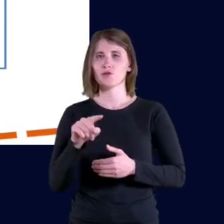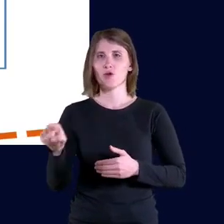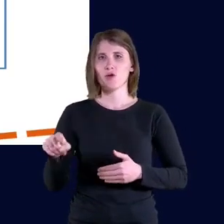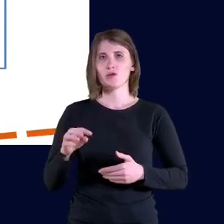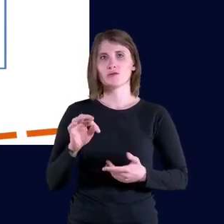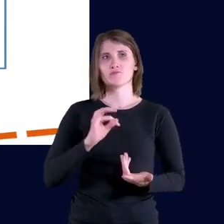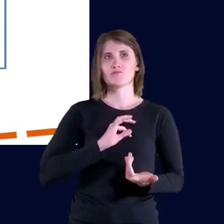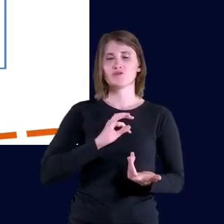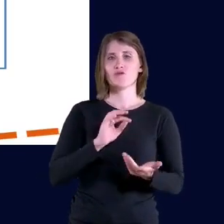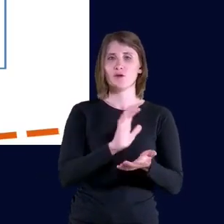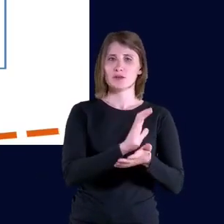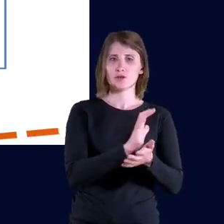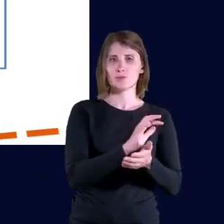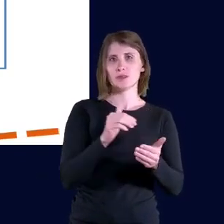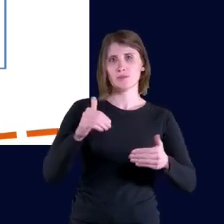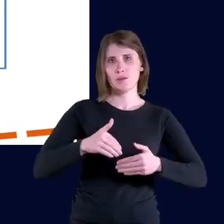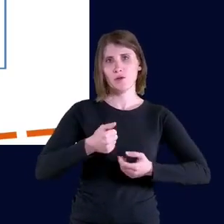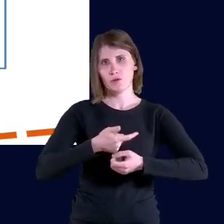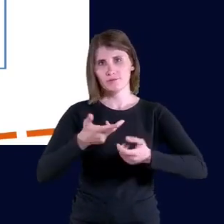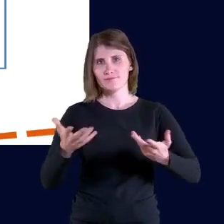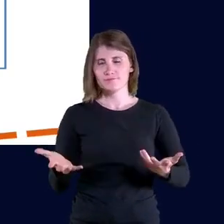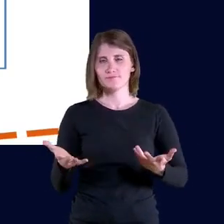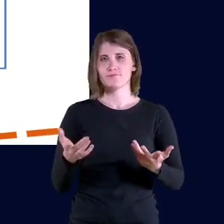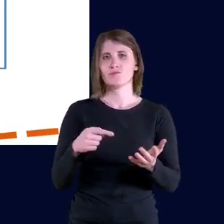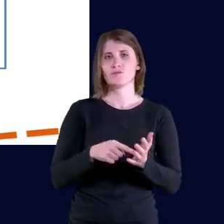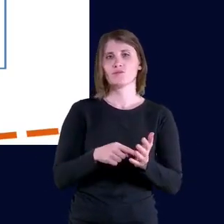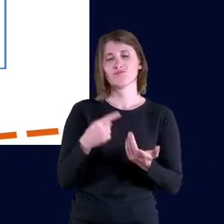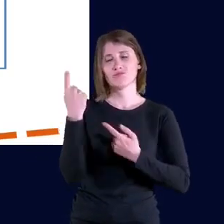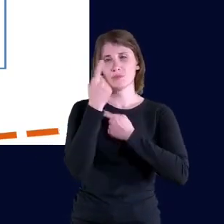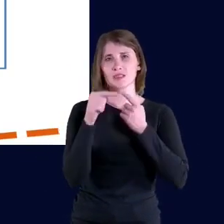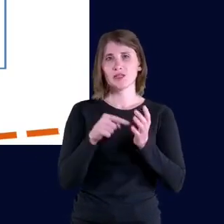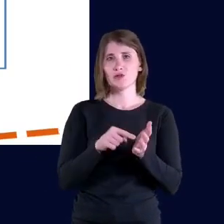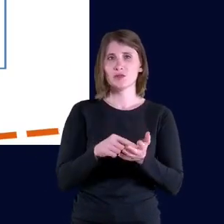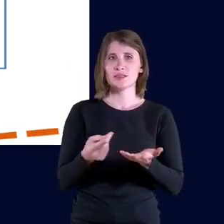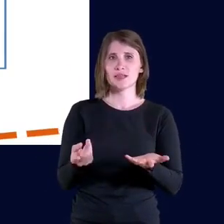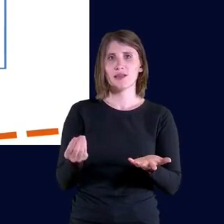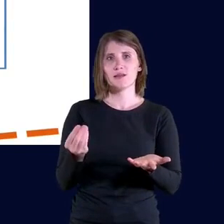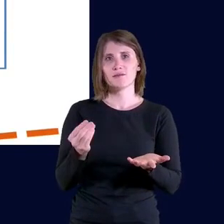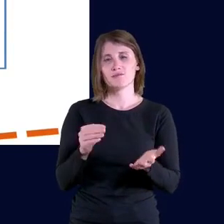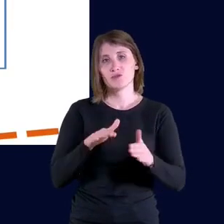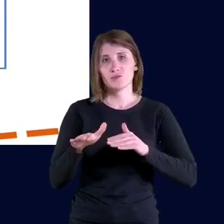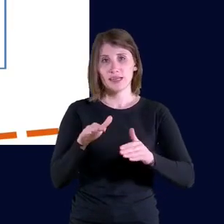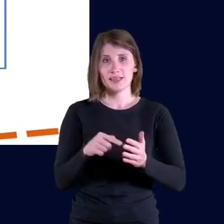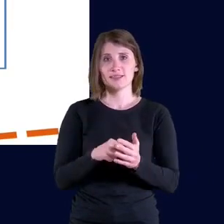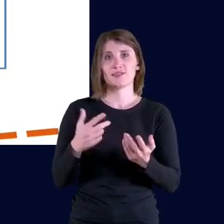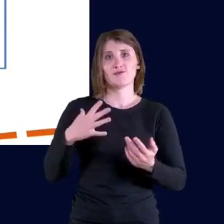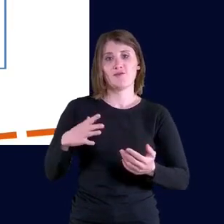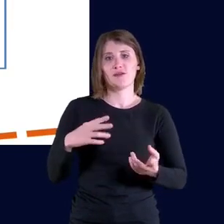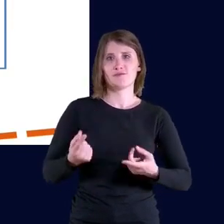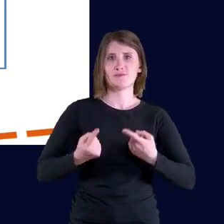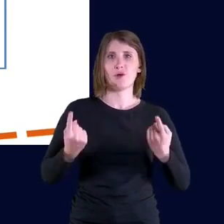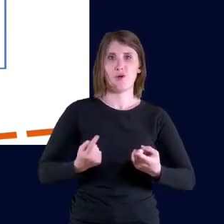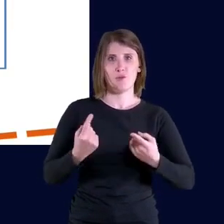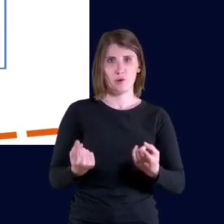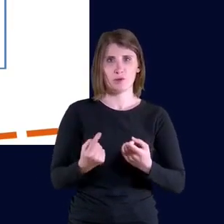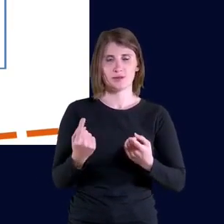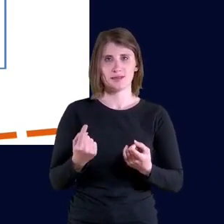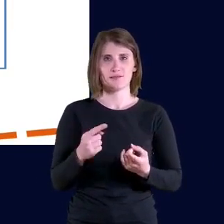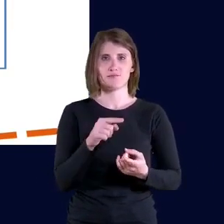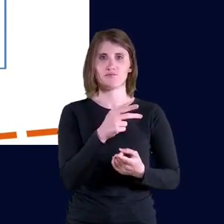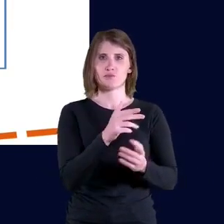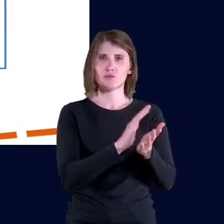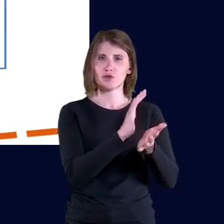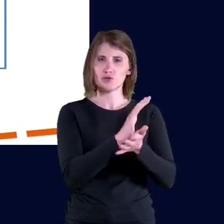na temat swojego czasopisma z pewnością będzie to dodatkowe miejsce dla promocji danych danych tytułów